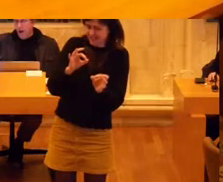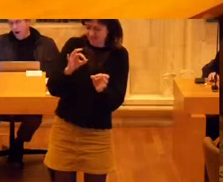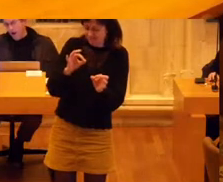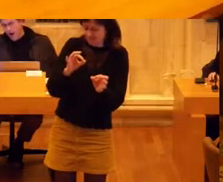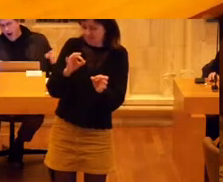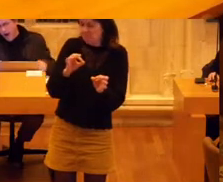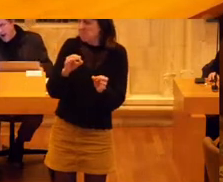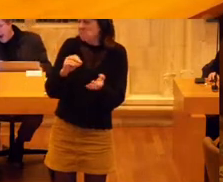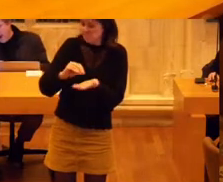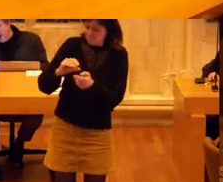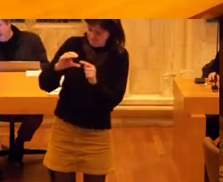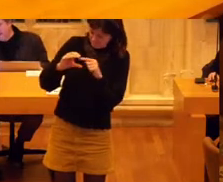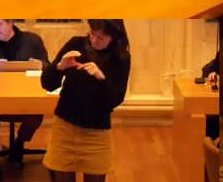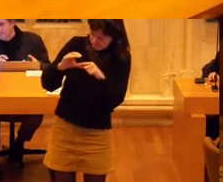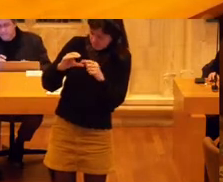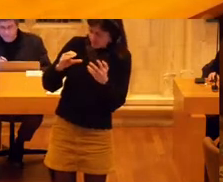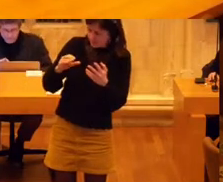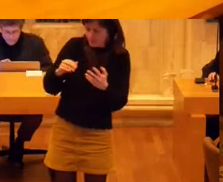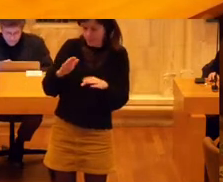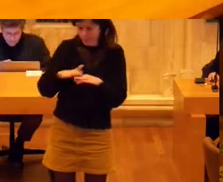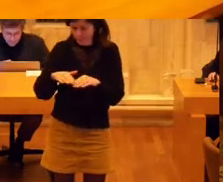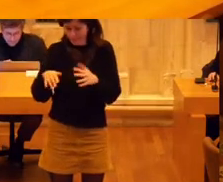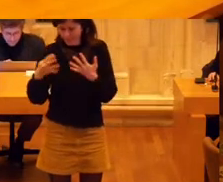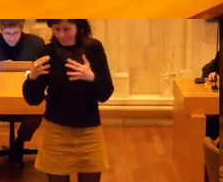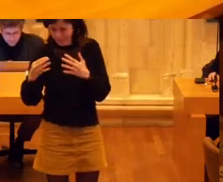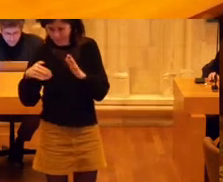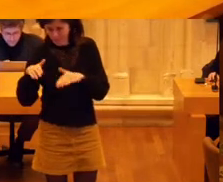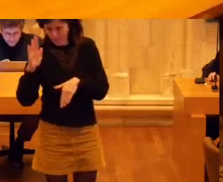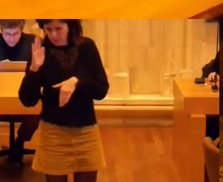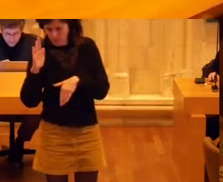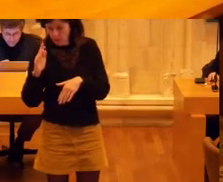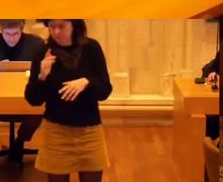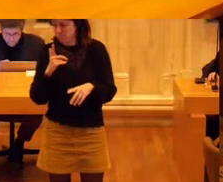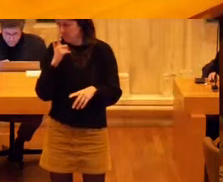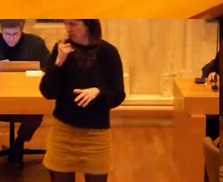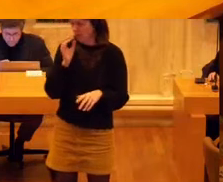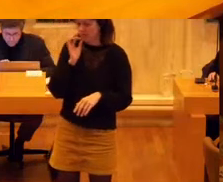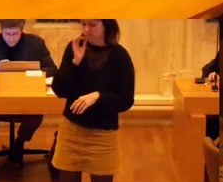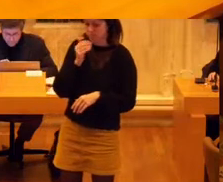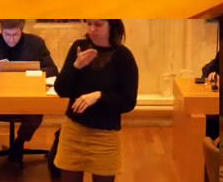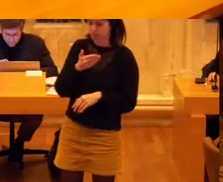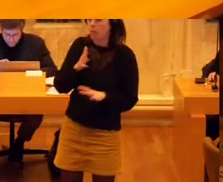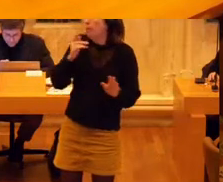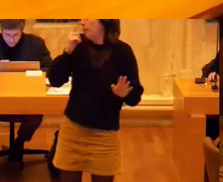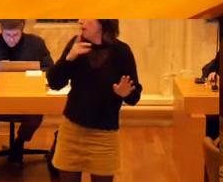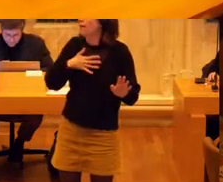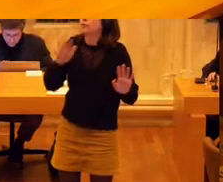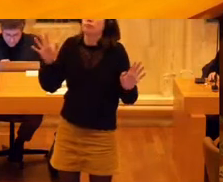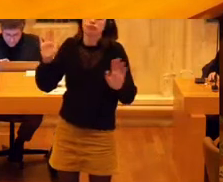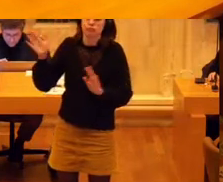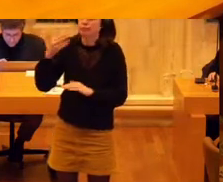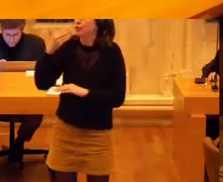19 candidats. Voilà, je trouve que c'est très modeste, c'est mon avis. Hein. Merci.